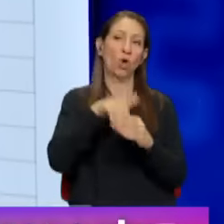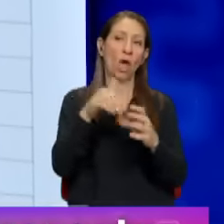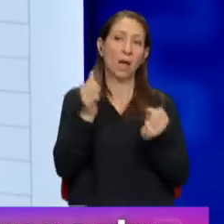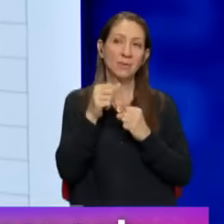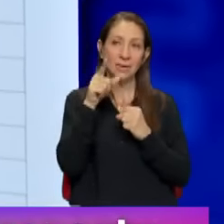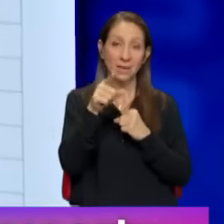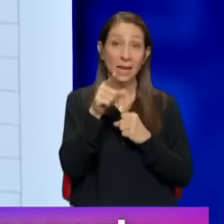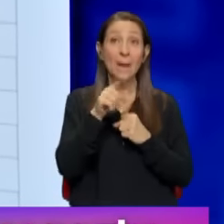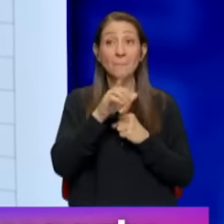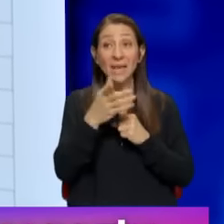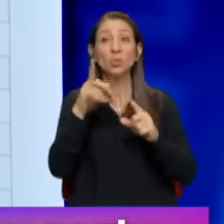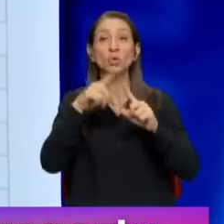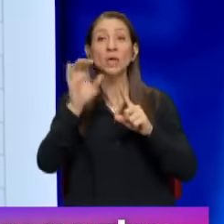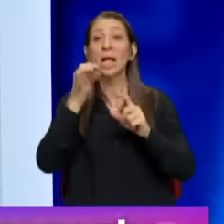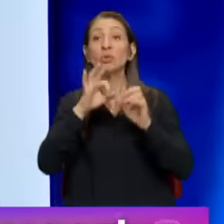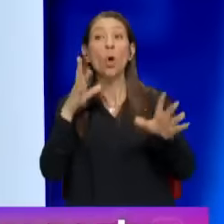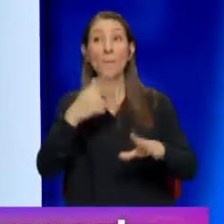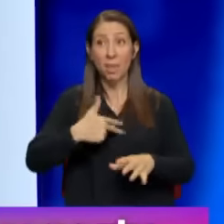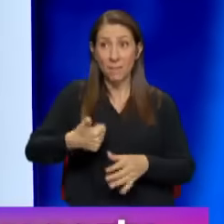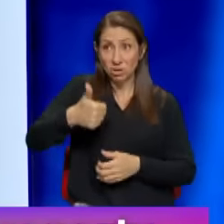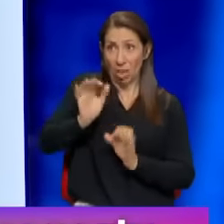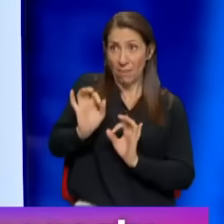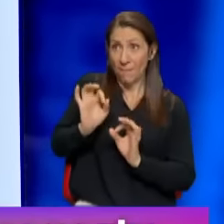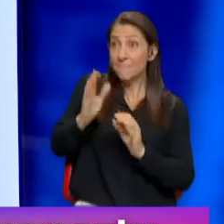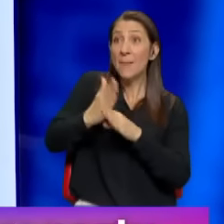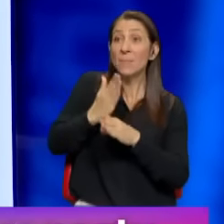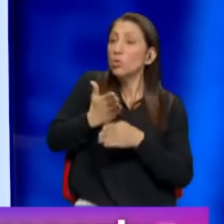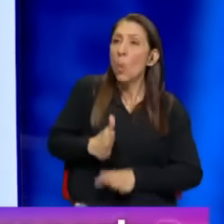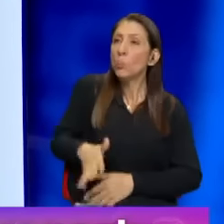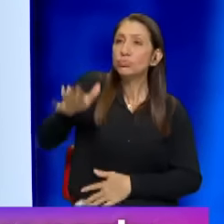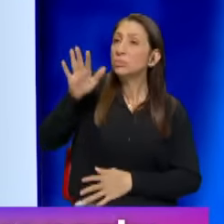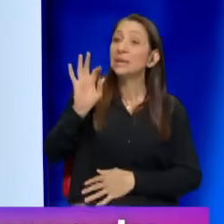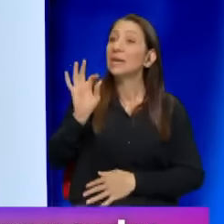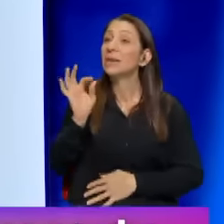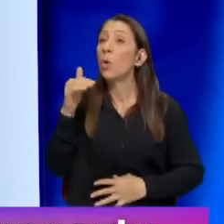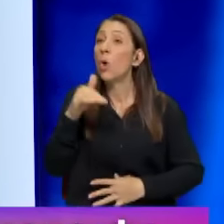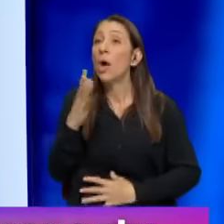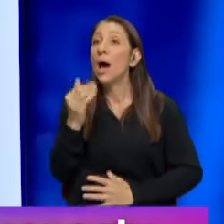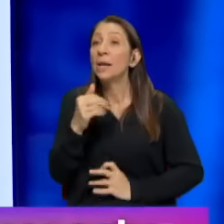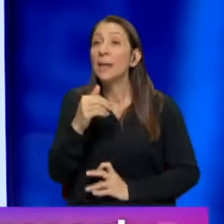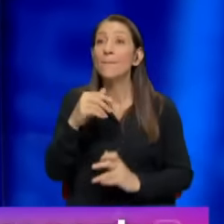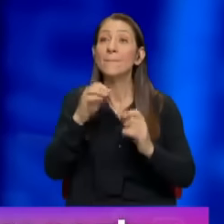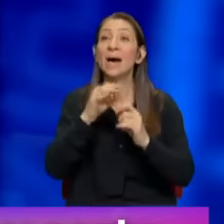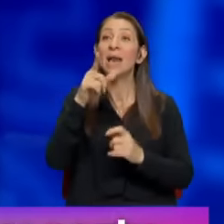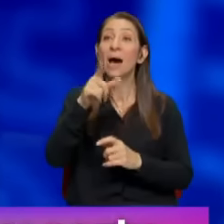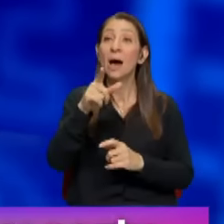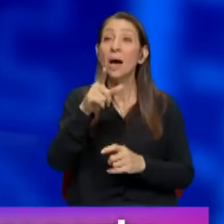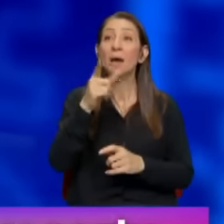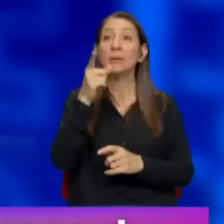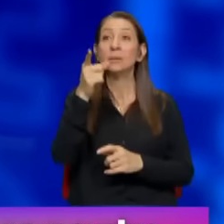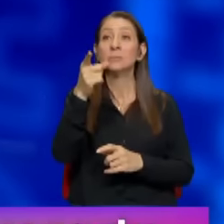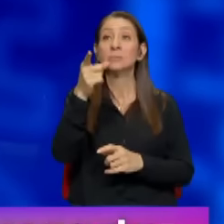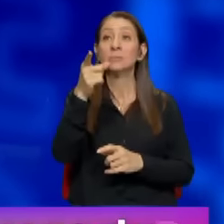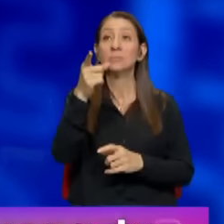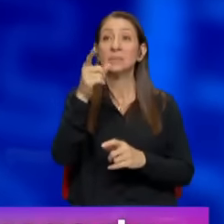%55,18. Peki Turgut Altınok memleketinde Mansur Yavaş ne kadar oy aldı Bayliğada? İşte